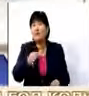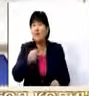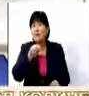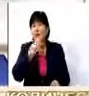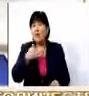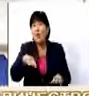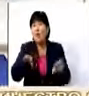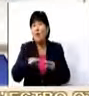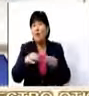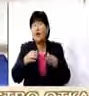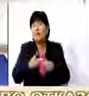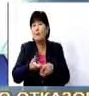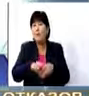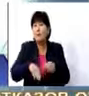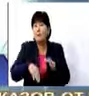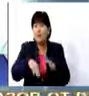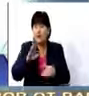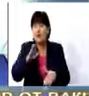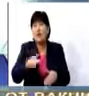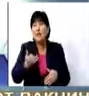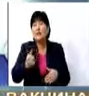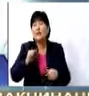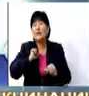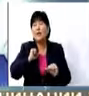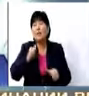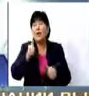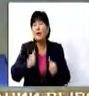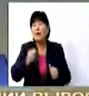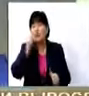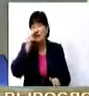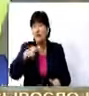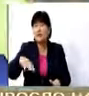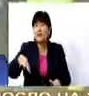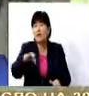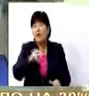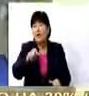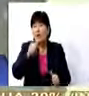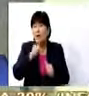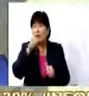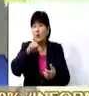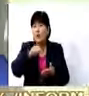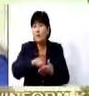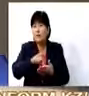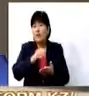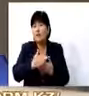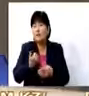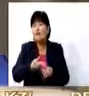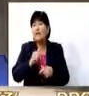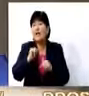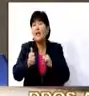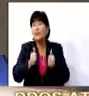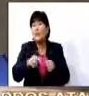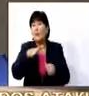нравится. Уровень команд очень высокий. Среди фаворитов турнира южно-казахстанская команда. Она ежегодно принимает участие в этих